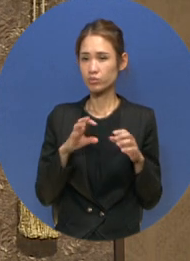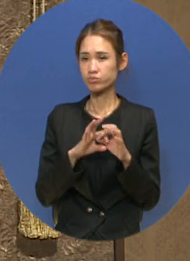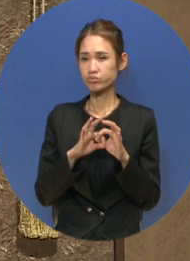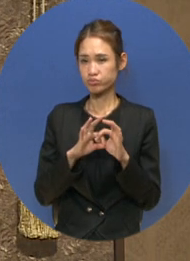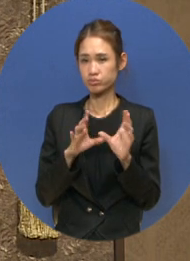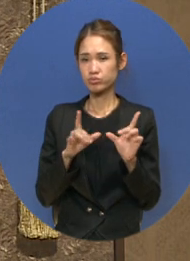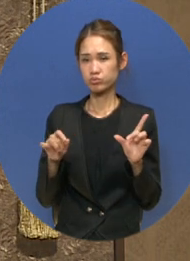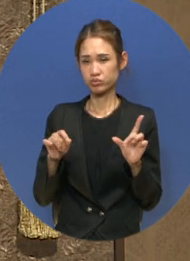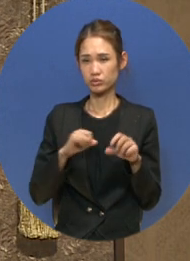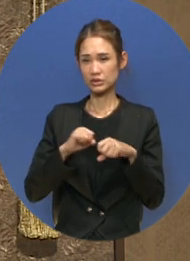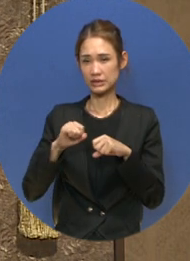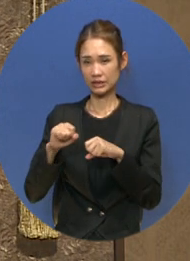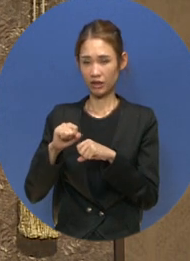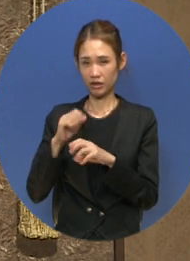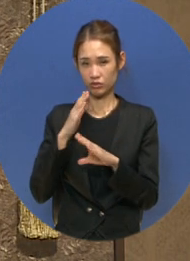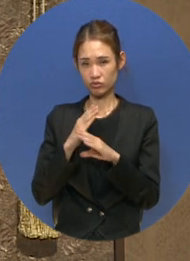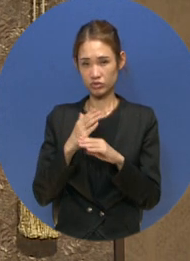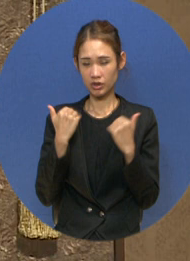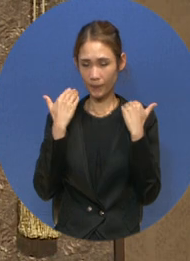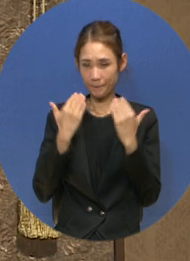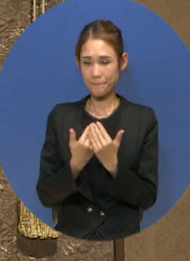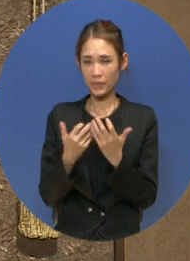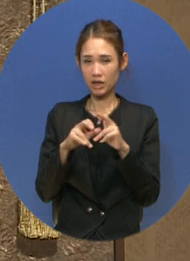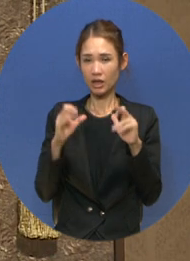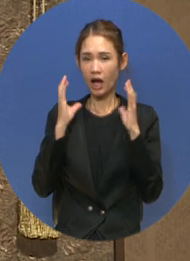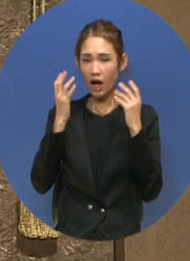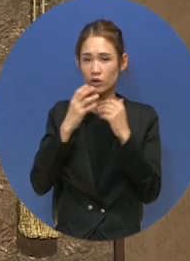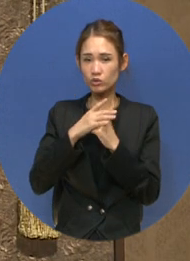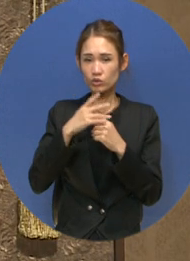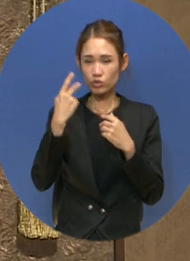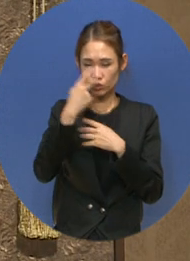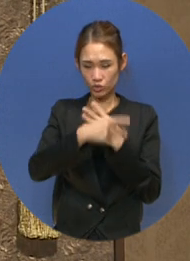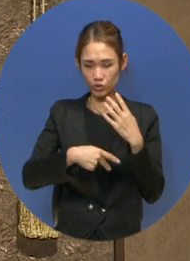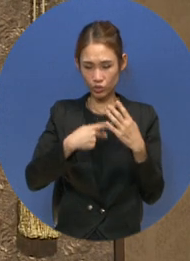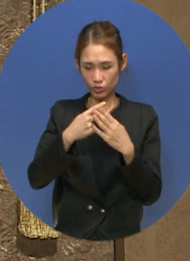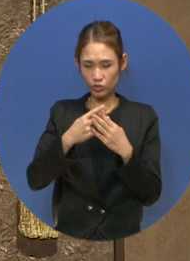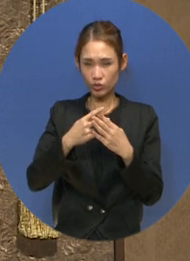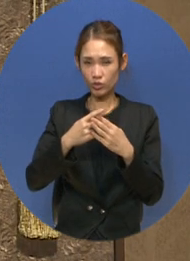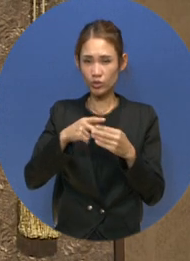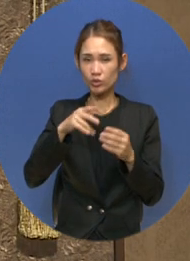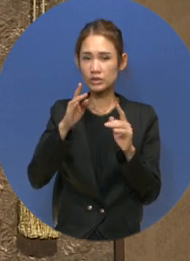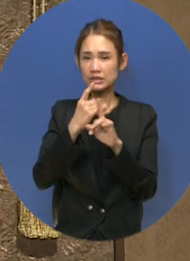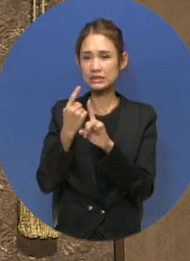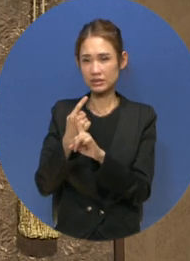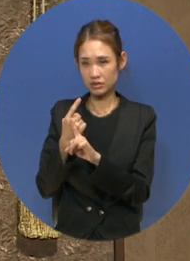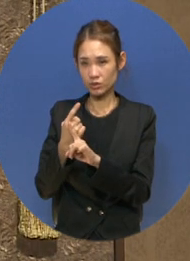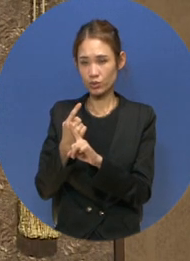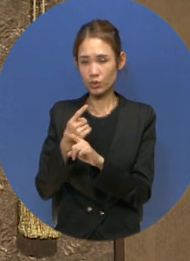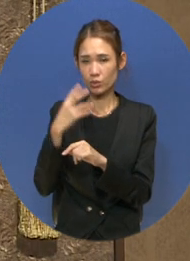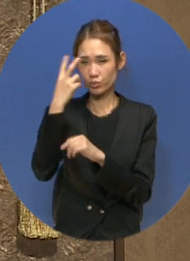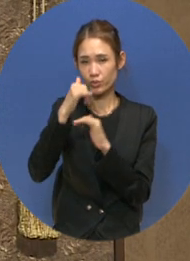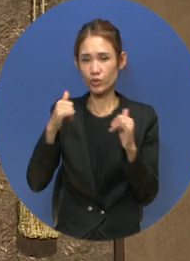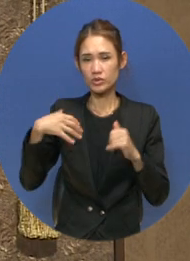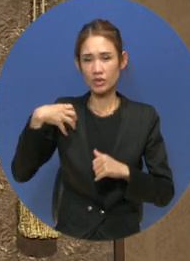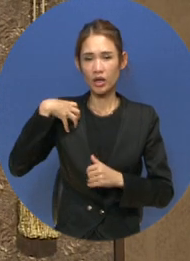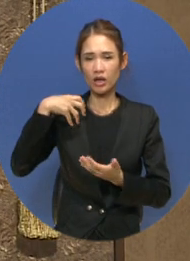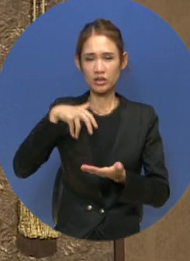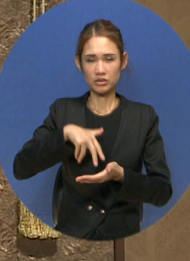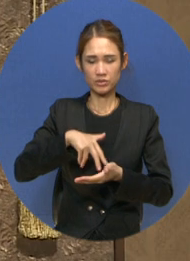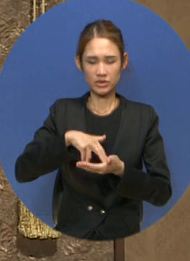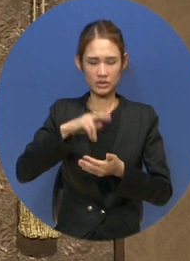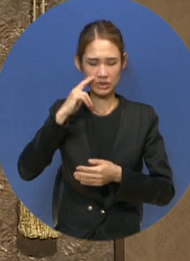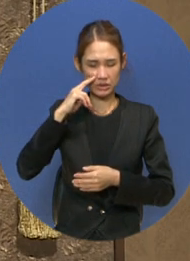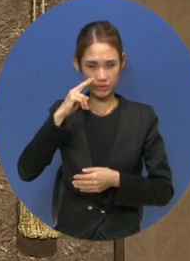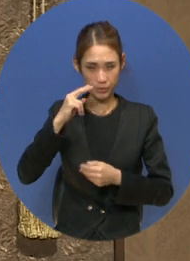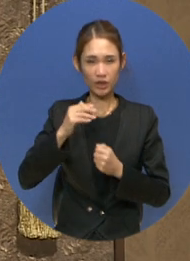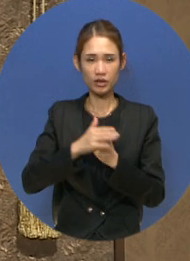시행하고 있고, 또 발달장애 아동들을 위한 치료 프로그램 이 부분도 상당히 보호자들이 입장에서는 심각하기 때문에